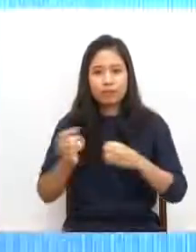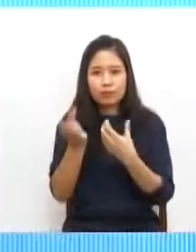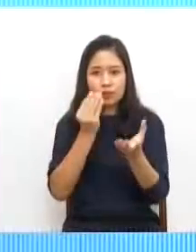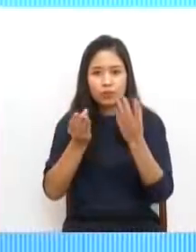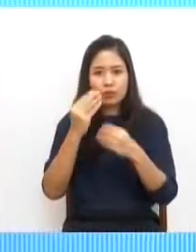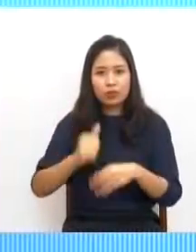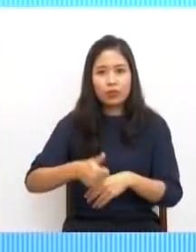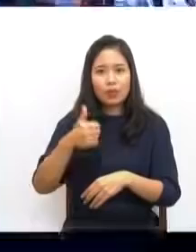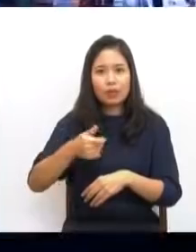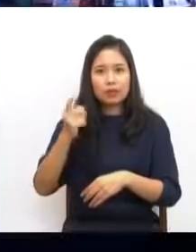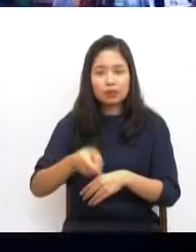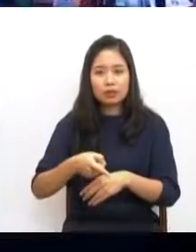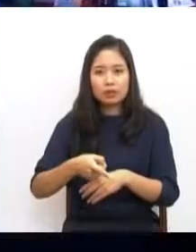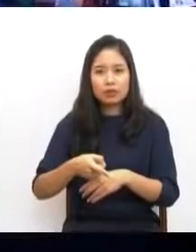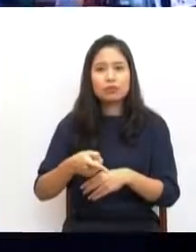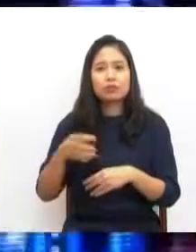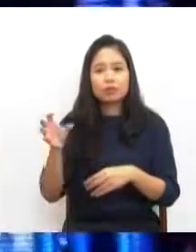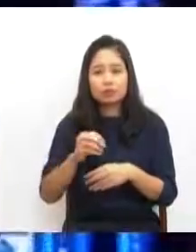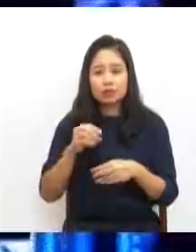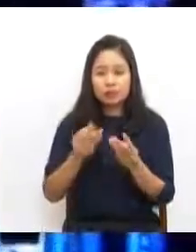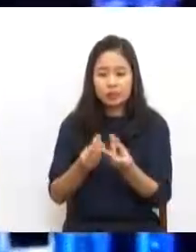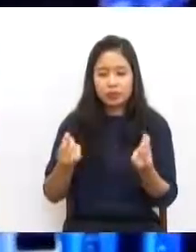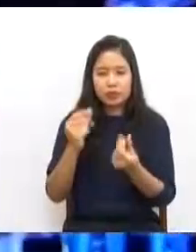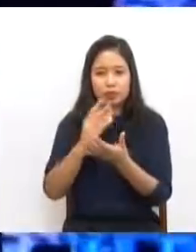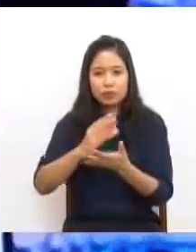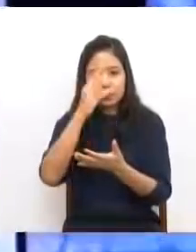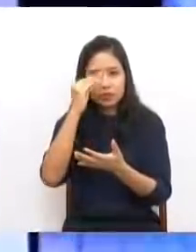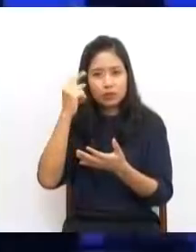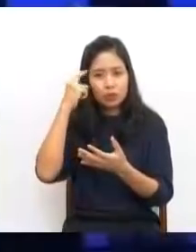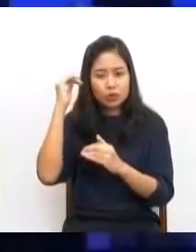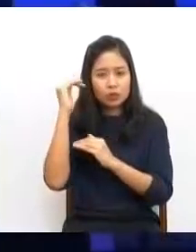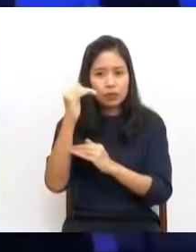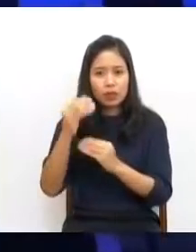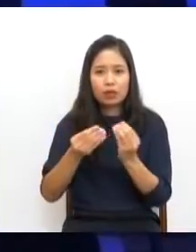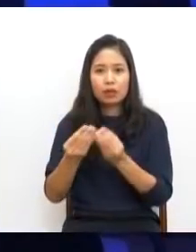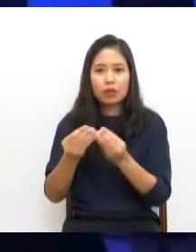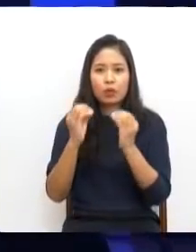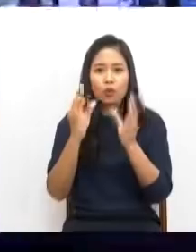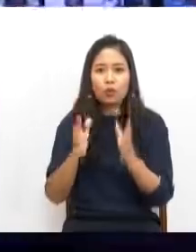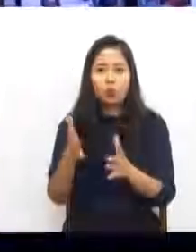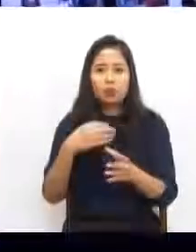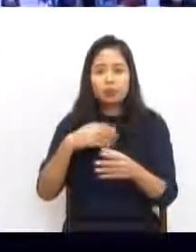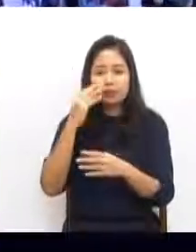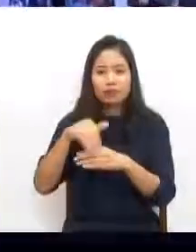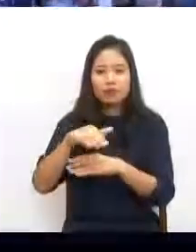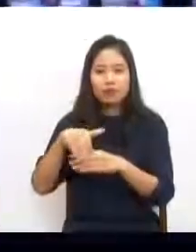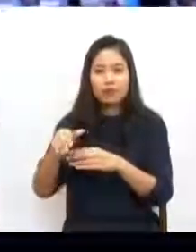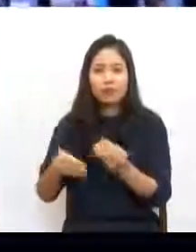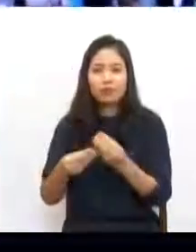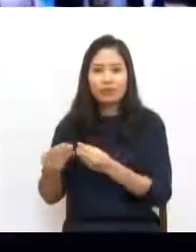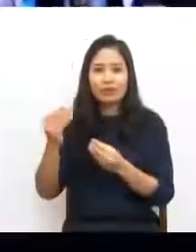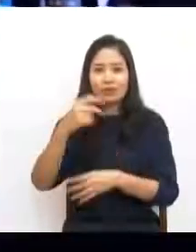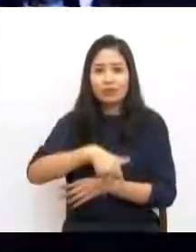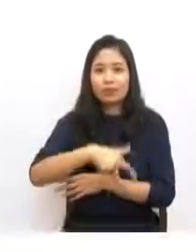ไทย PBS มีพลังส่งต่อความรู้ที่เต็มไปด้วยความรักของคุณครูไปยังนักเรียนของเราไทย PBS